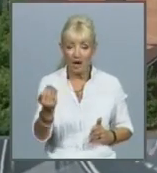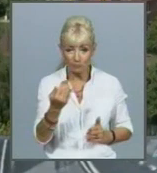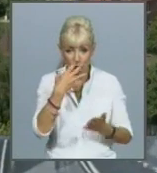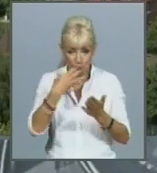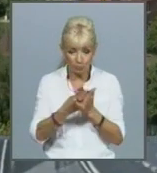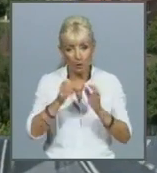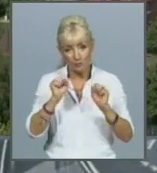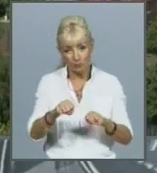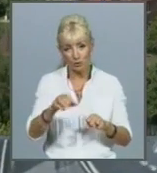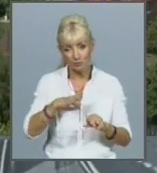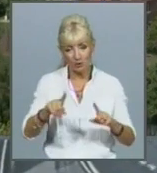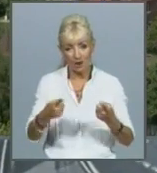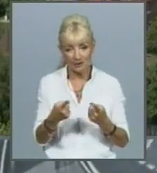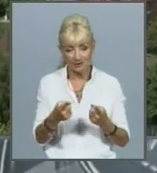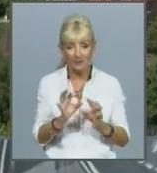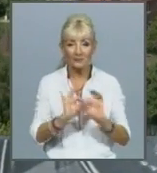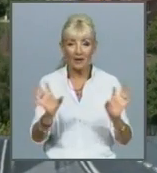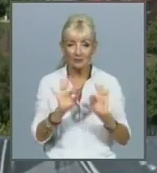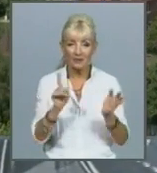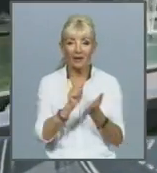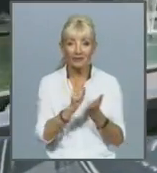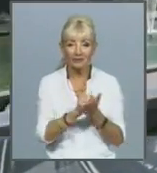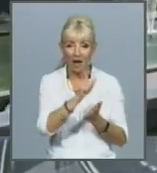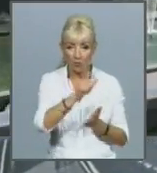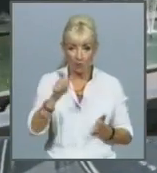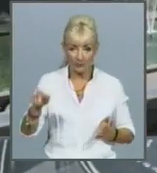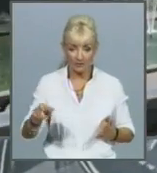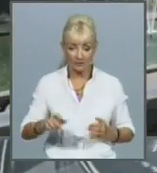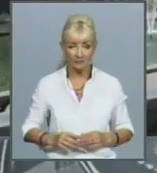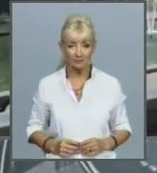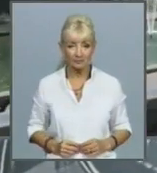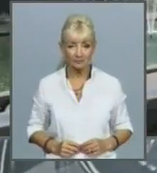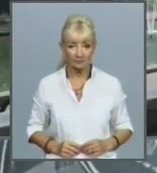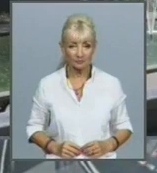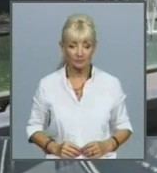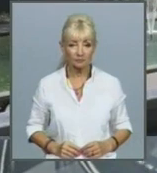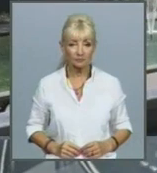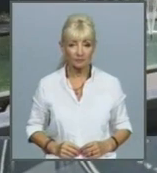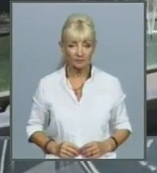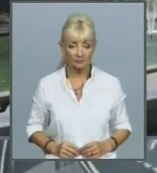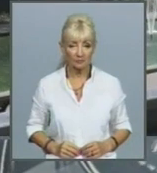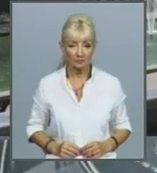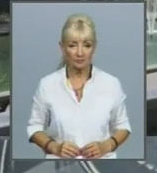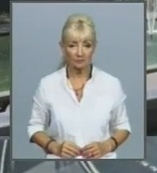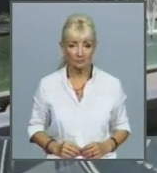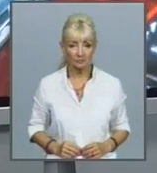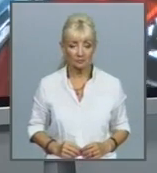бути накладений арешт, пояснюють податківці. Яна Біляєва, Ігор Луханін, Харківські звісті.